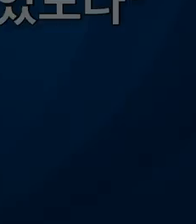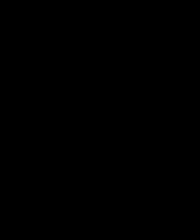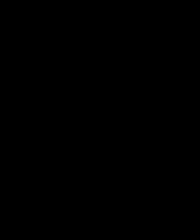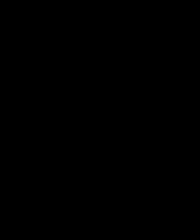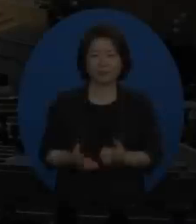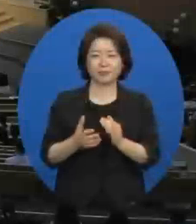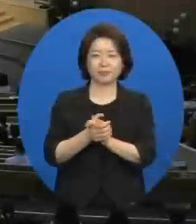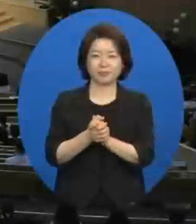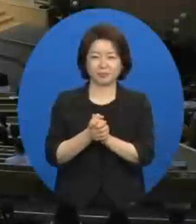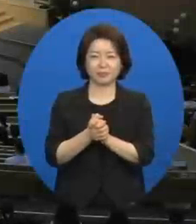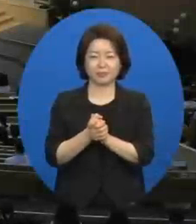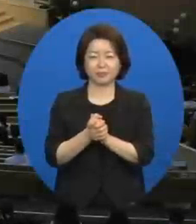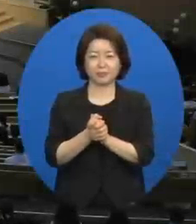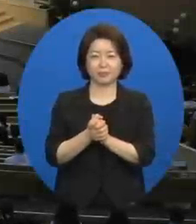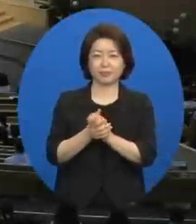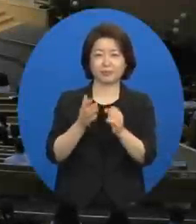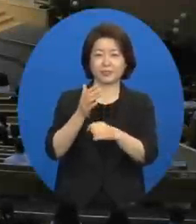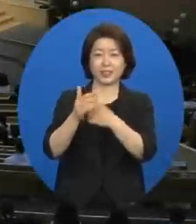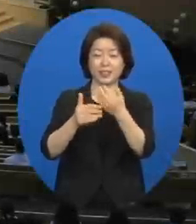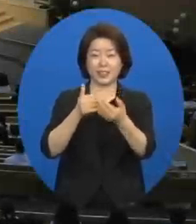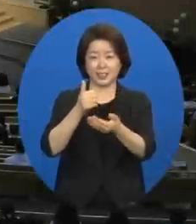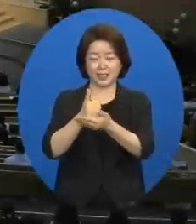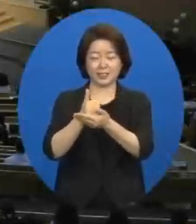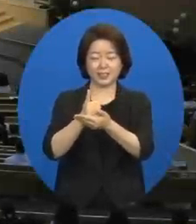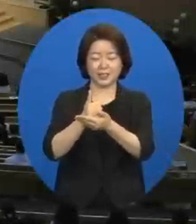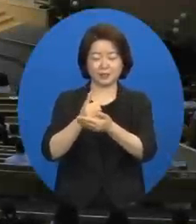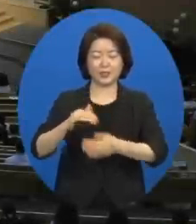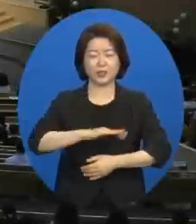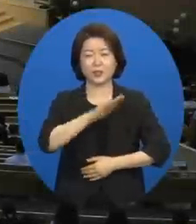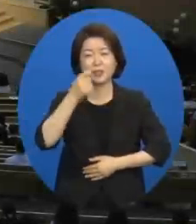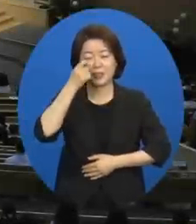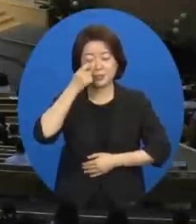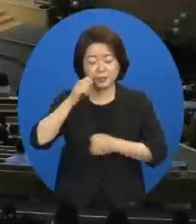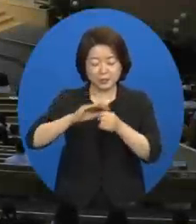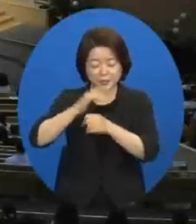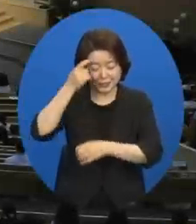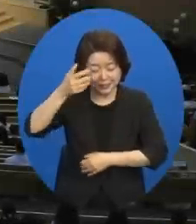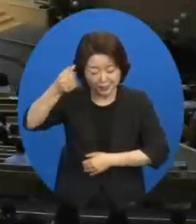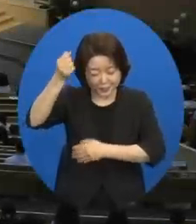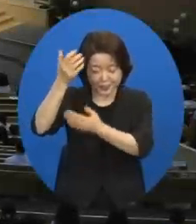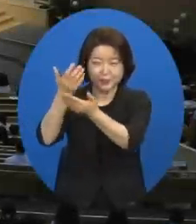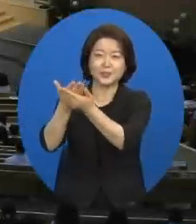되었도다. 하나님 우리를 불쌍히 여겨주세요. 주님,